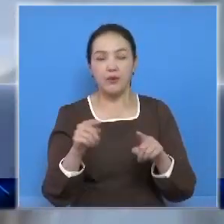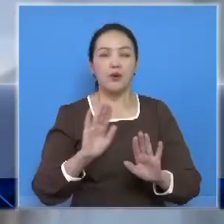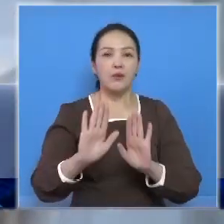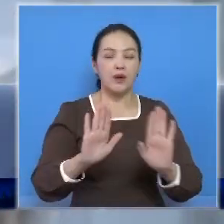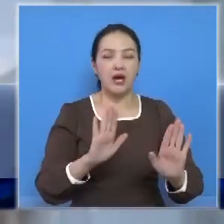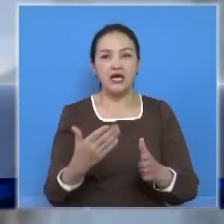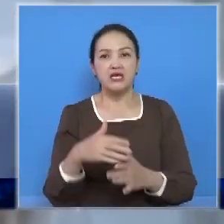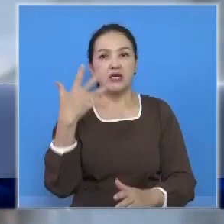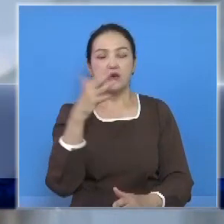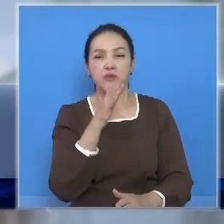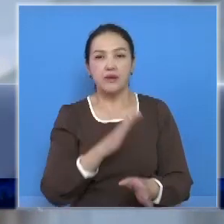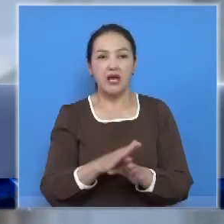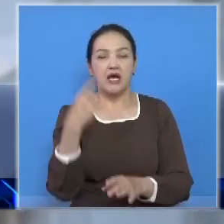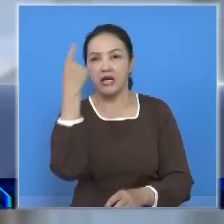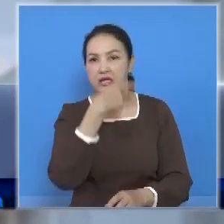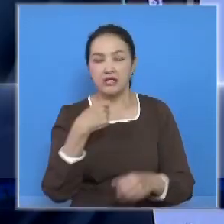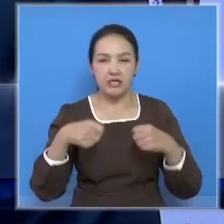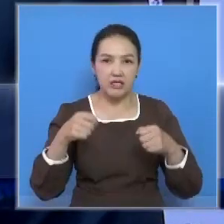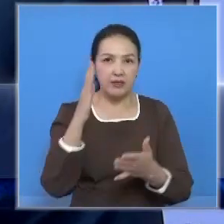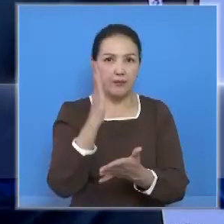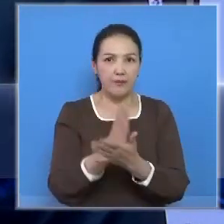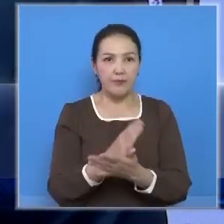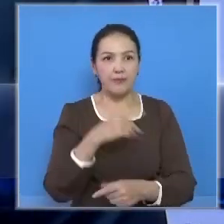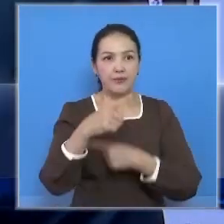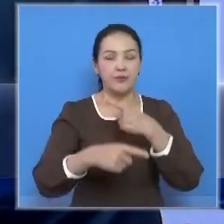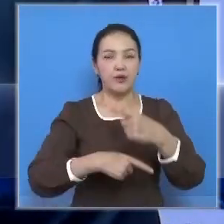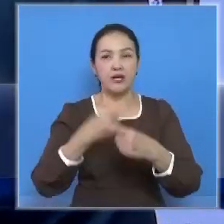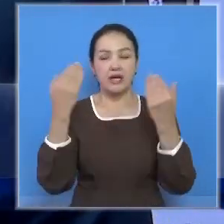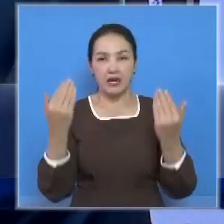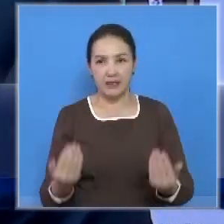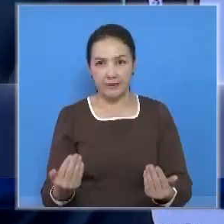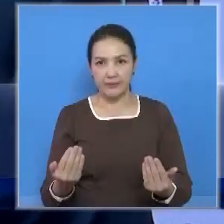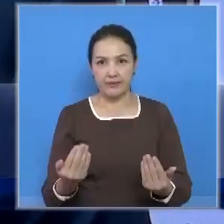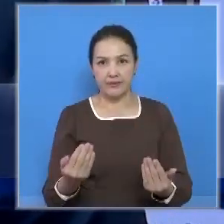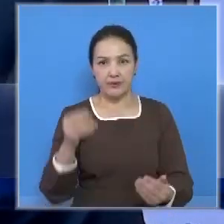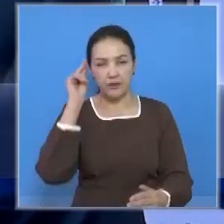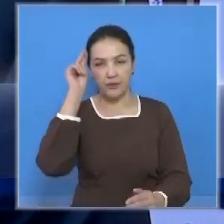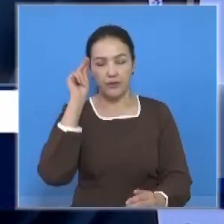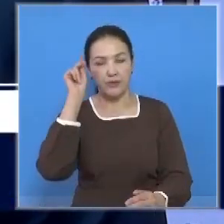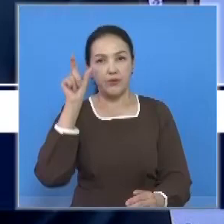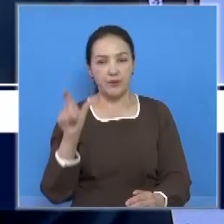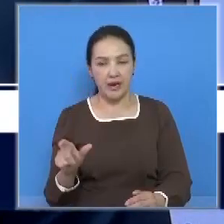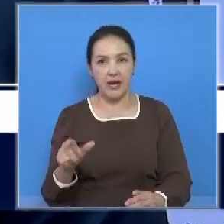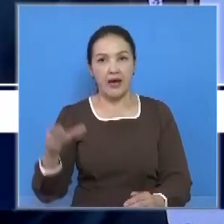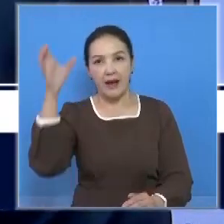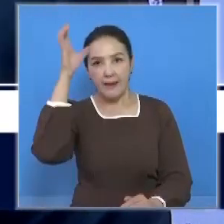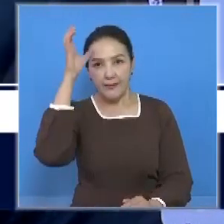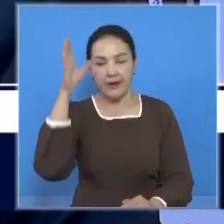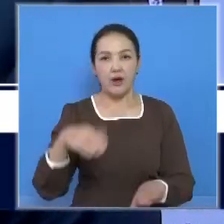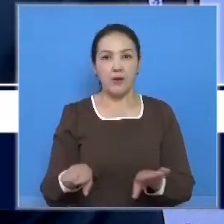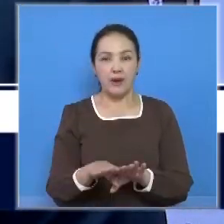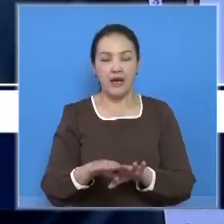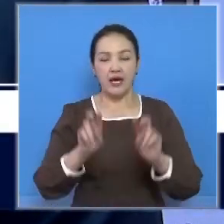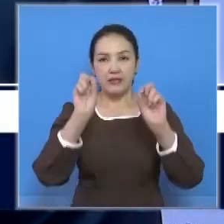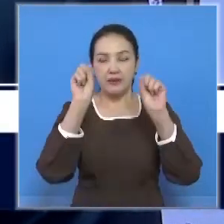көрмеге тұлғаның 50-ден астам жеке заты қойылды. Болашақ мына қазіргі оқып отқан студенттерге білім алу барысында осы жерде